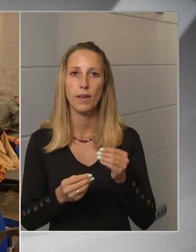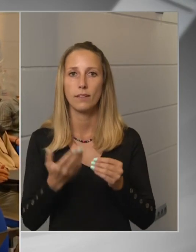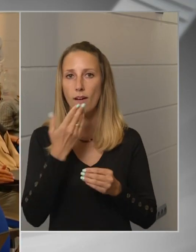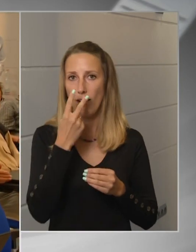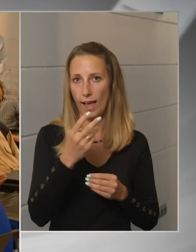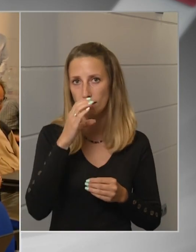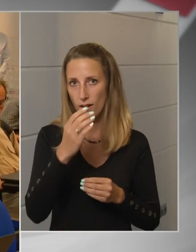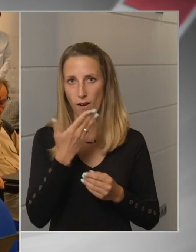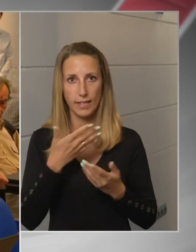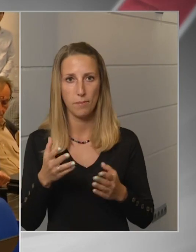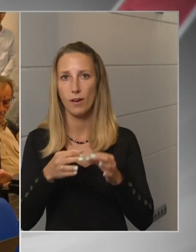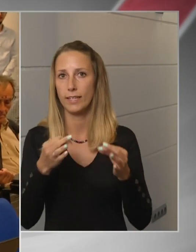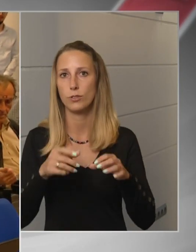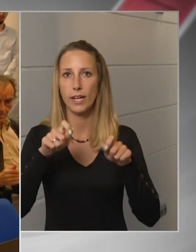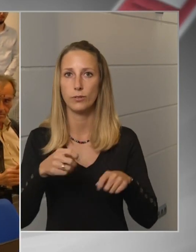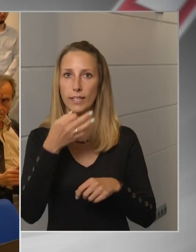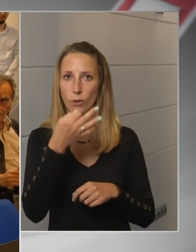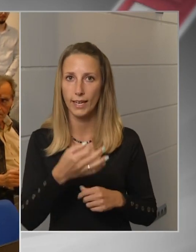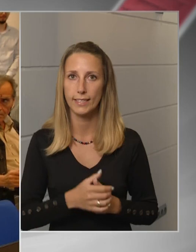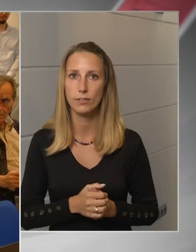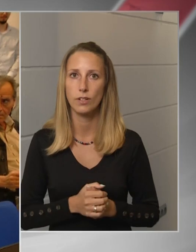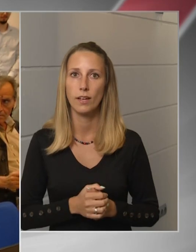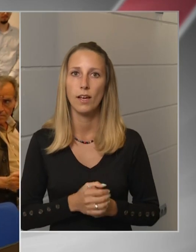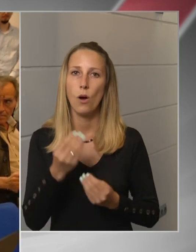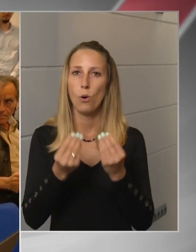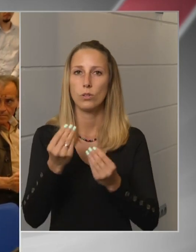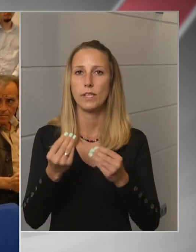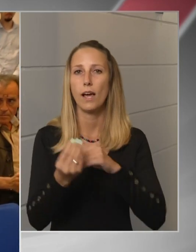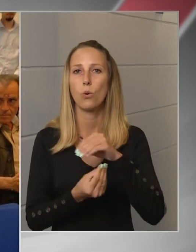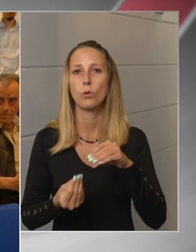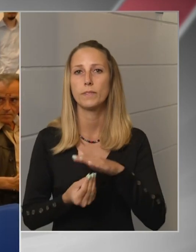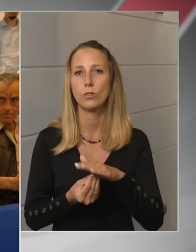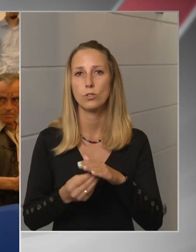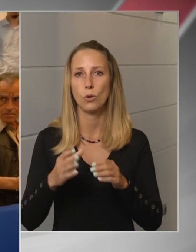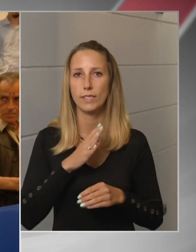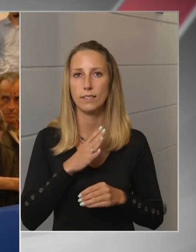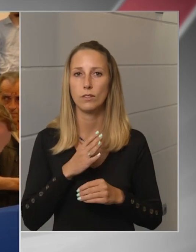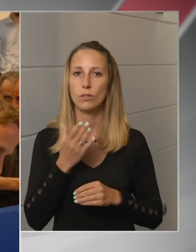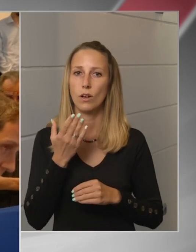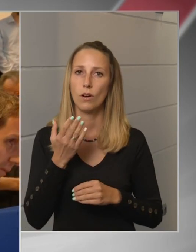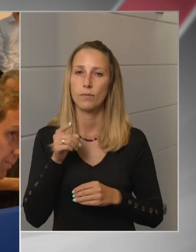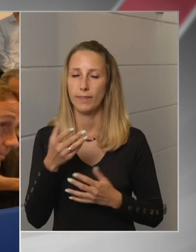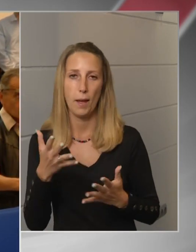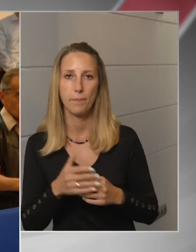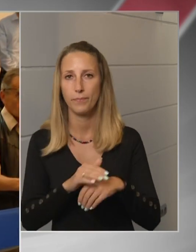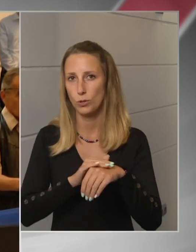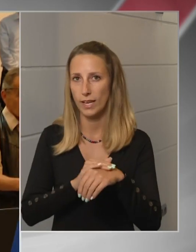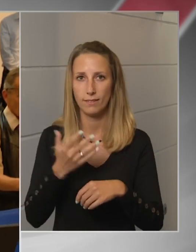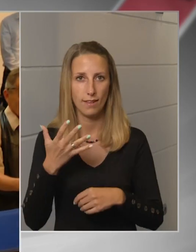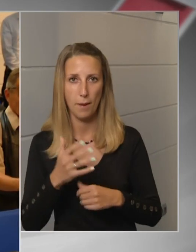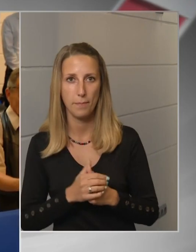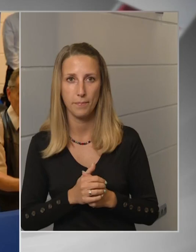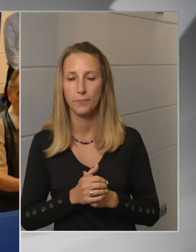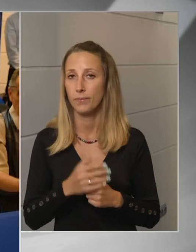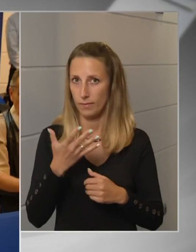látta, hanem az anélkül is eldöntetve az a kérdés, hogy ez hordoz-e korrupciós kockázatot, hogy ő egy olyan... Nem. Bocsánat? Nem.